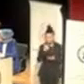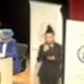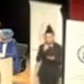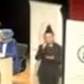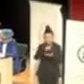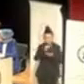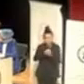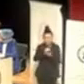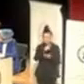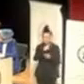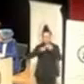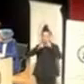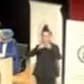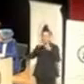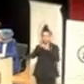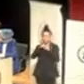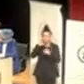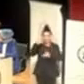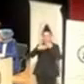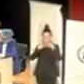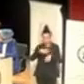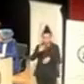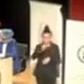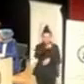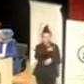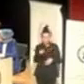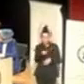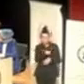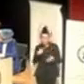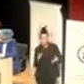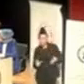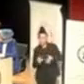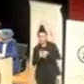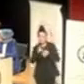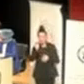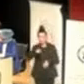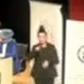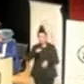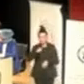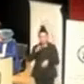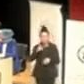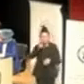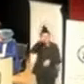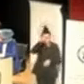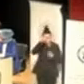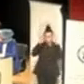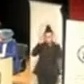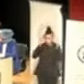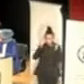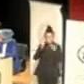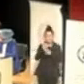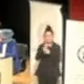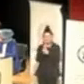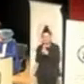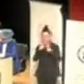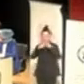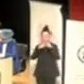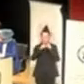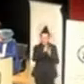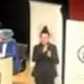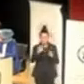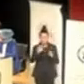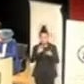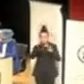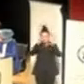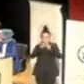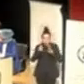Çünkü bunlarla daha sonra e-kitabım arasında bağlantı kuracağım. Türk kültür, sanat ve edebiyatını ulusal ve uluslararası alanda tanıtmak, gelişimine